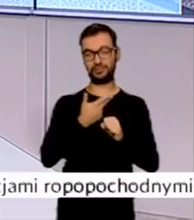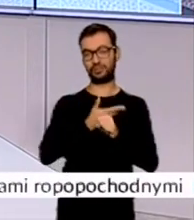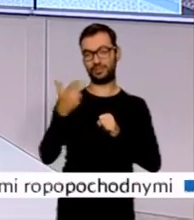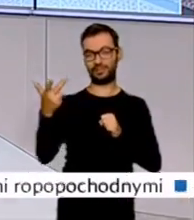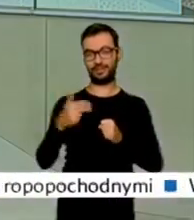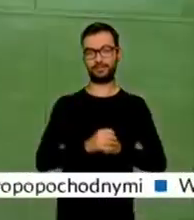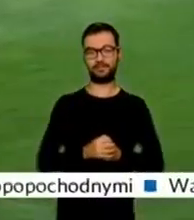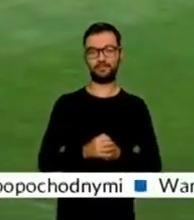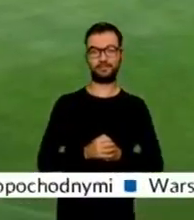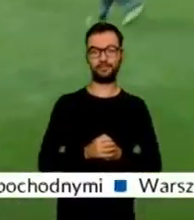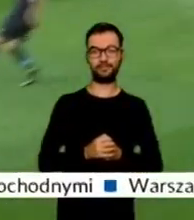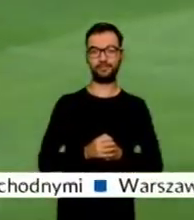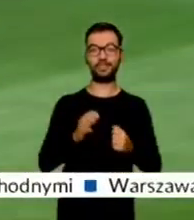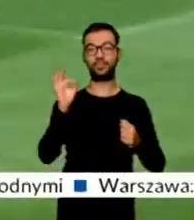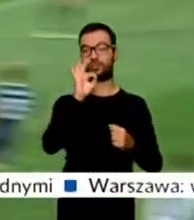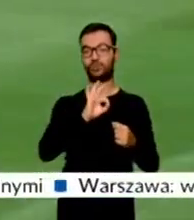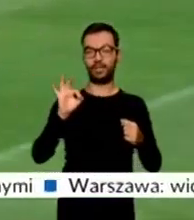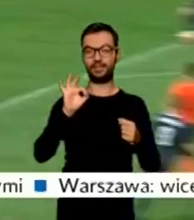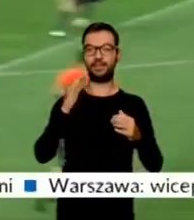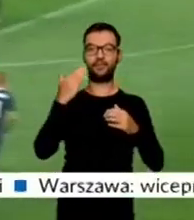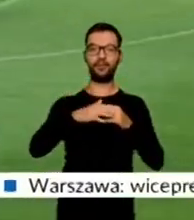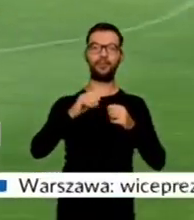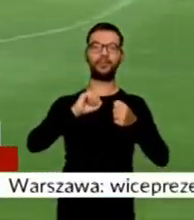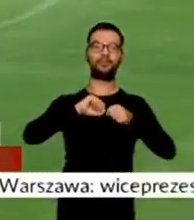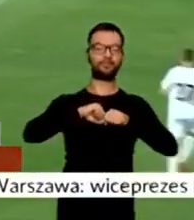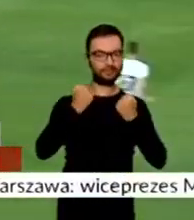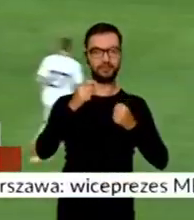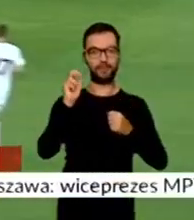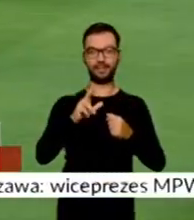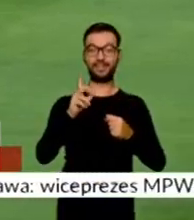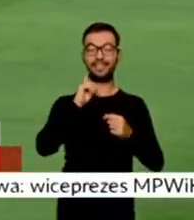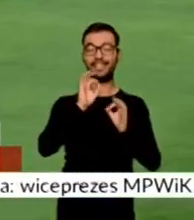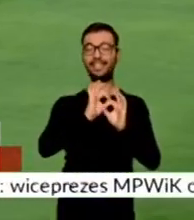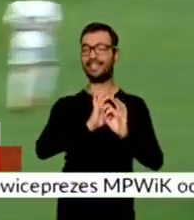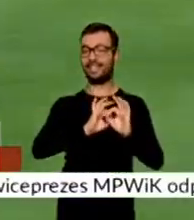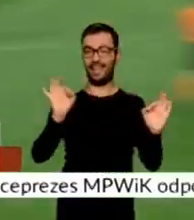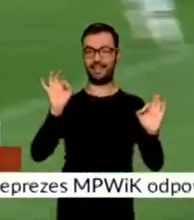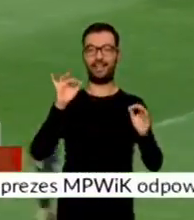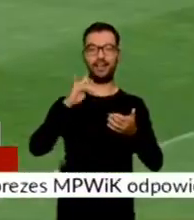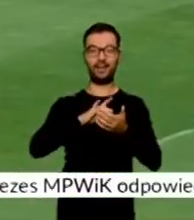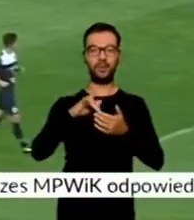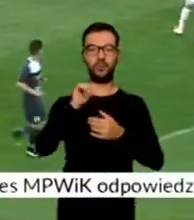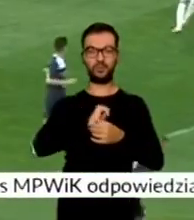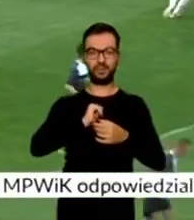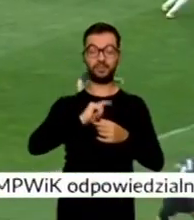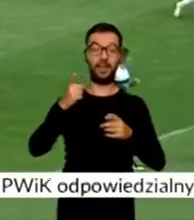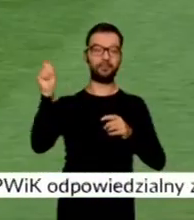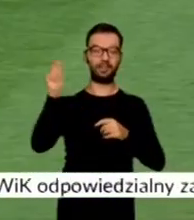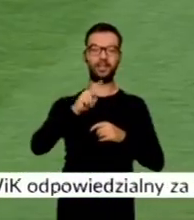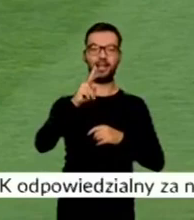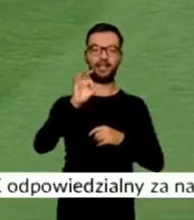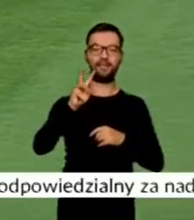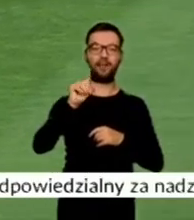ligi. Okazja do przełamania złej pasy wydawała się być wymarzona. Na Konwiktorską przyjechał przecież KS